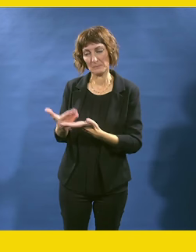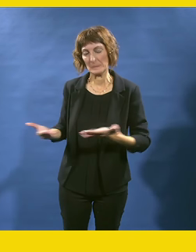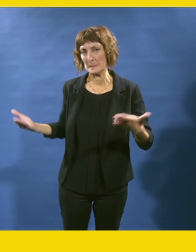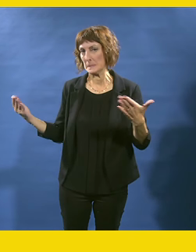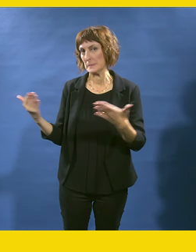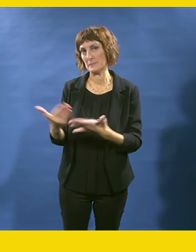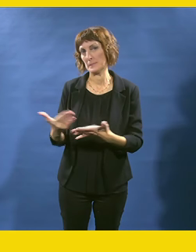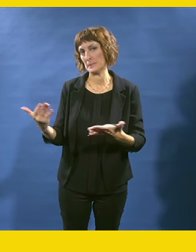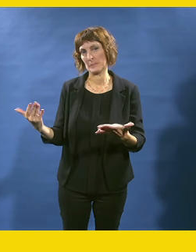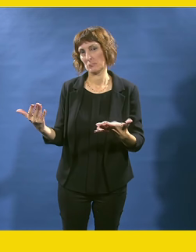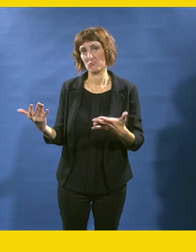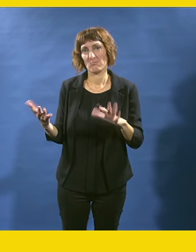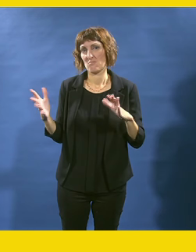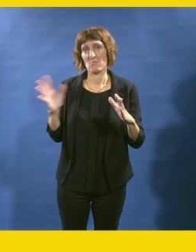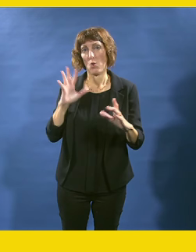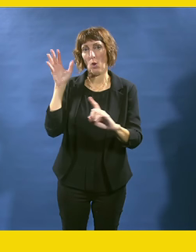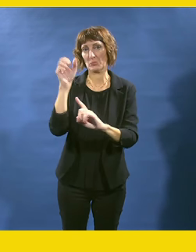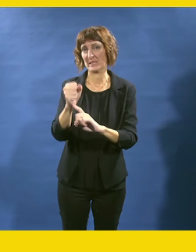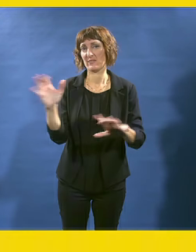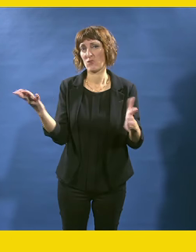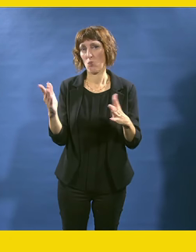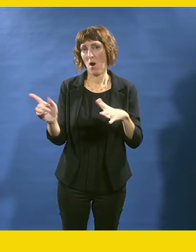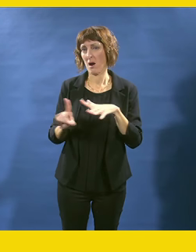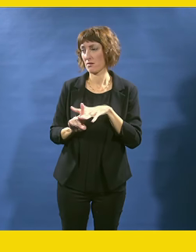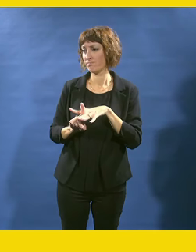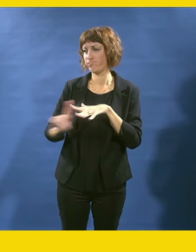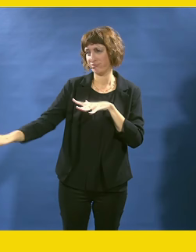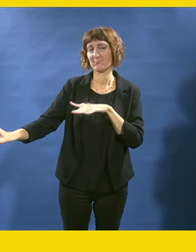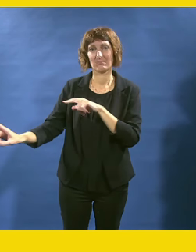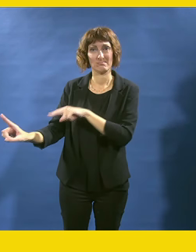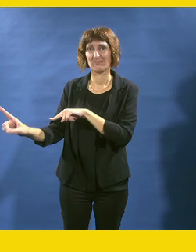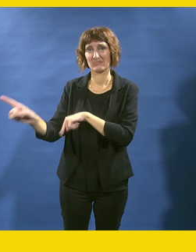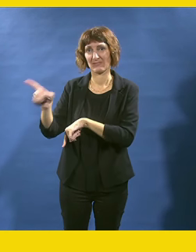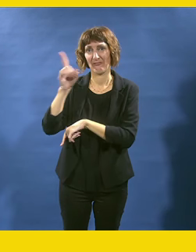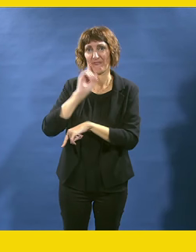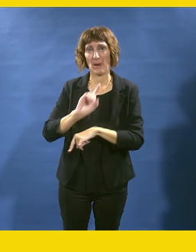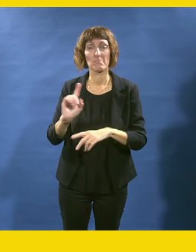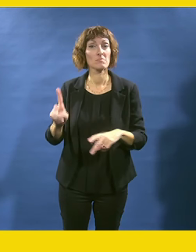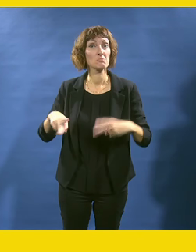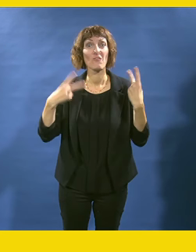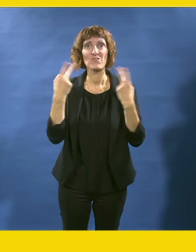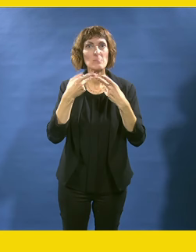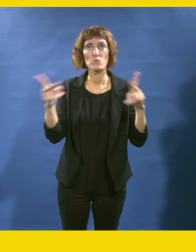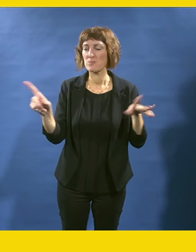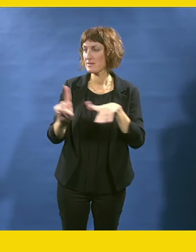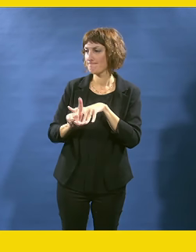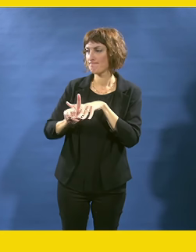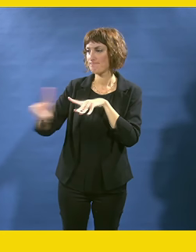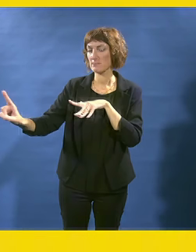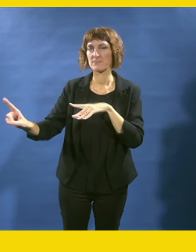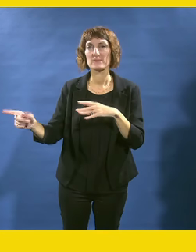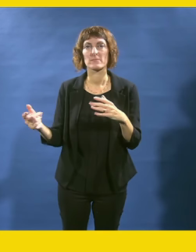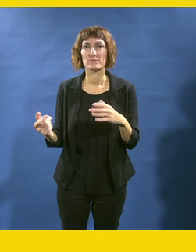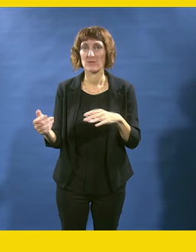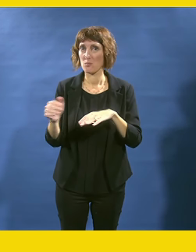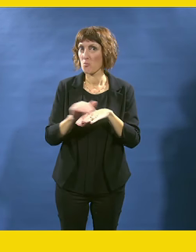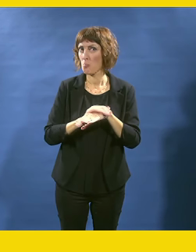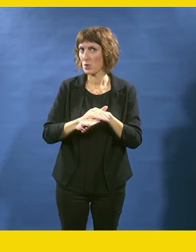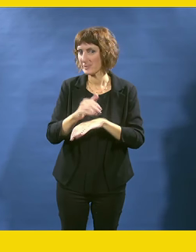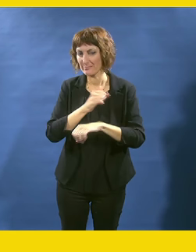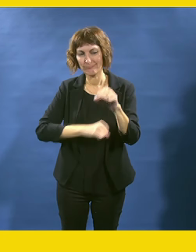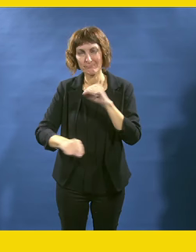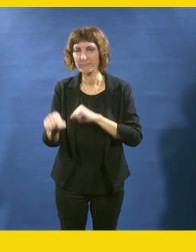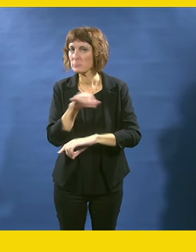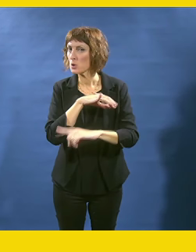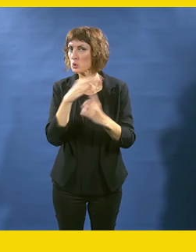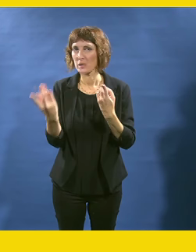aus, beseitigen ihnen von der Politik, Gesellschaft und Bildung, verfolgen und misshandeln sie. Aus